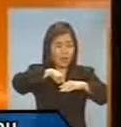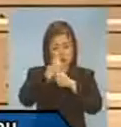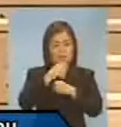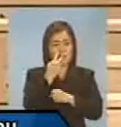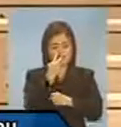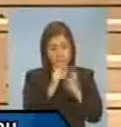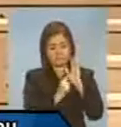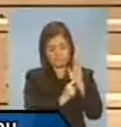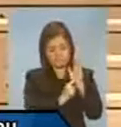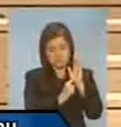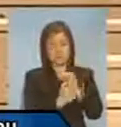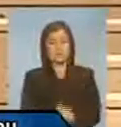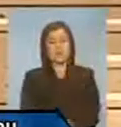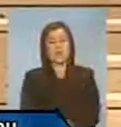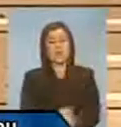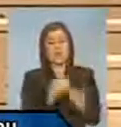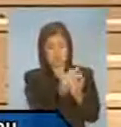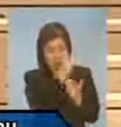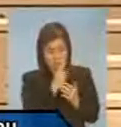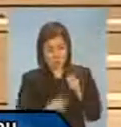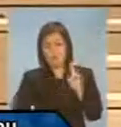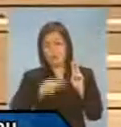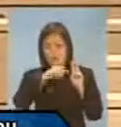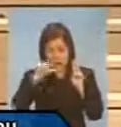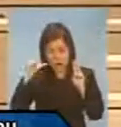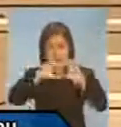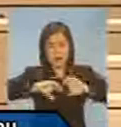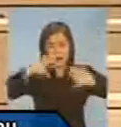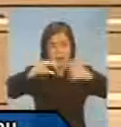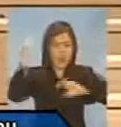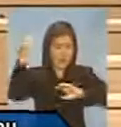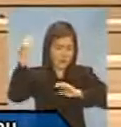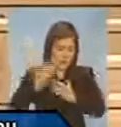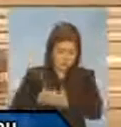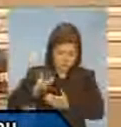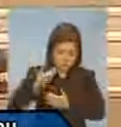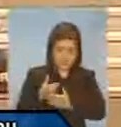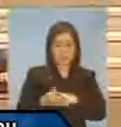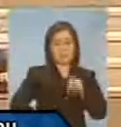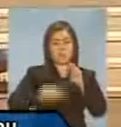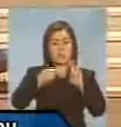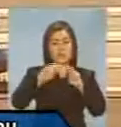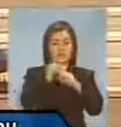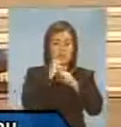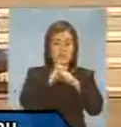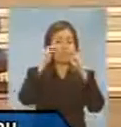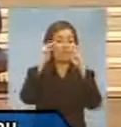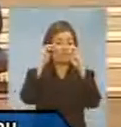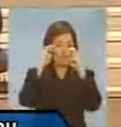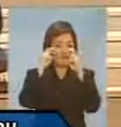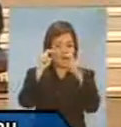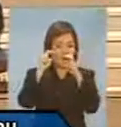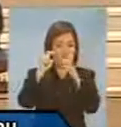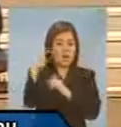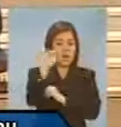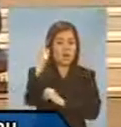ครับ 20,000 ล้านที่รัฐบาลในอดีตจ่าย 20,000 ล้านไปลงทุนในโครงการแอร์พอร์ตลิงก์